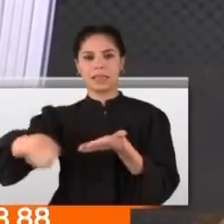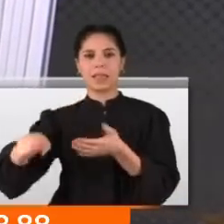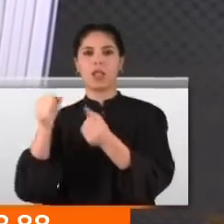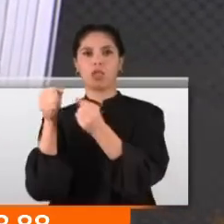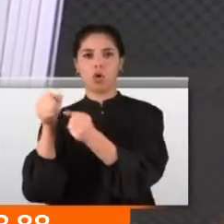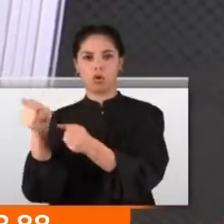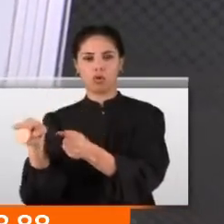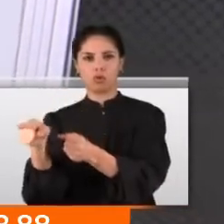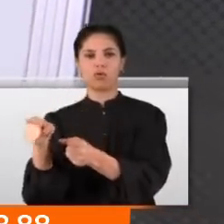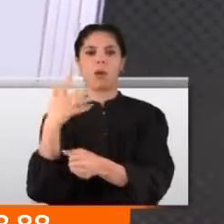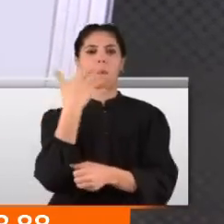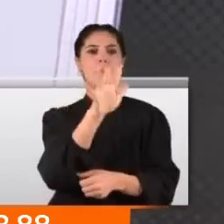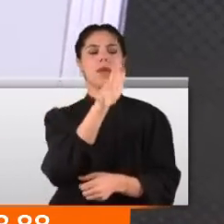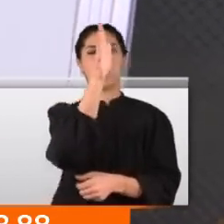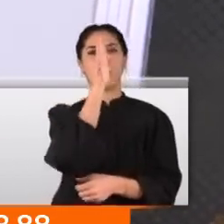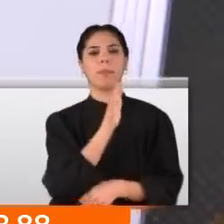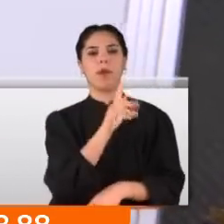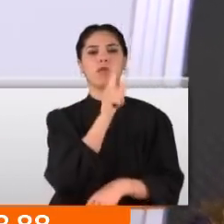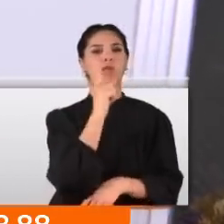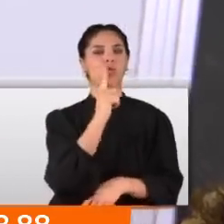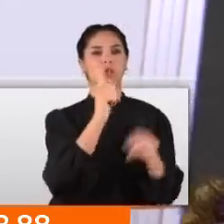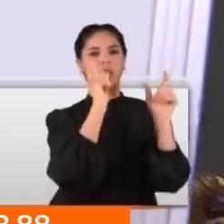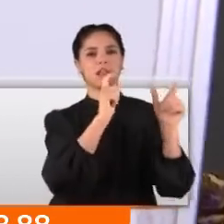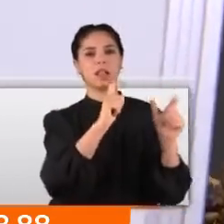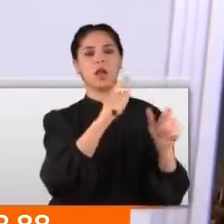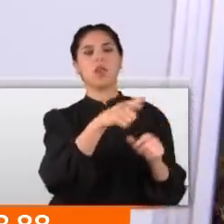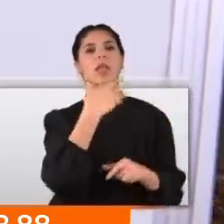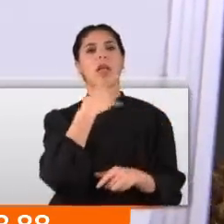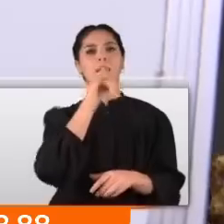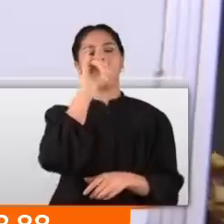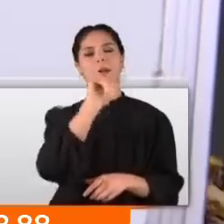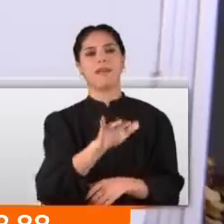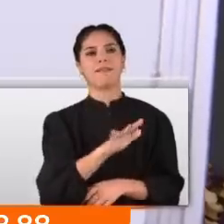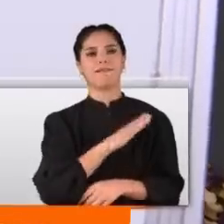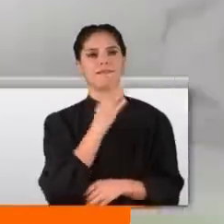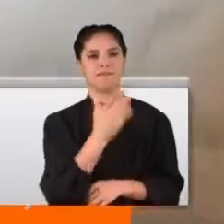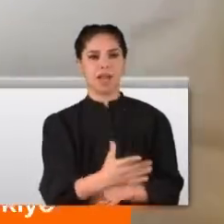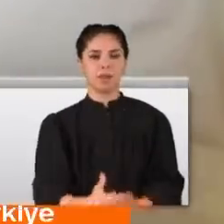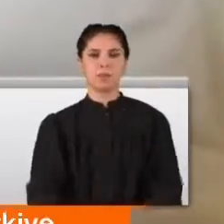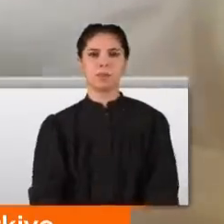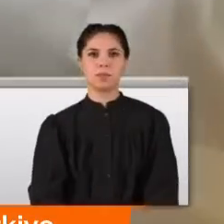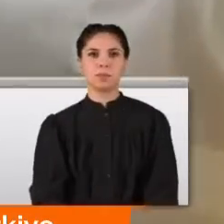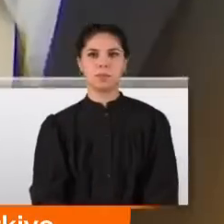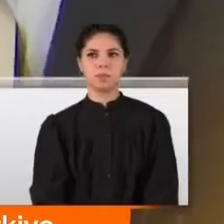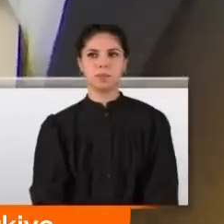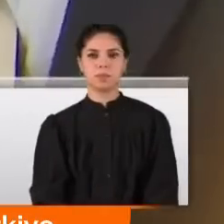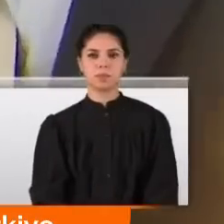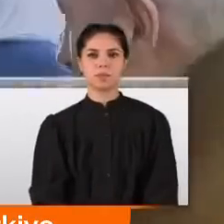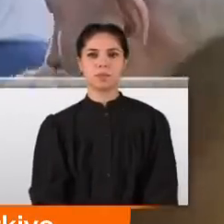dondurursa o zaman 5500 gün SSK'lı olarak EYT'den emekli olma fırsatı yakalayabilir.